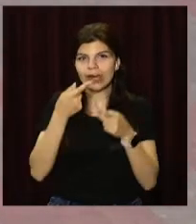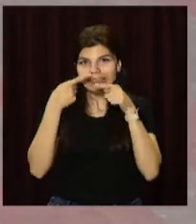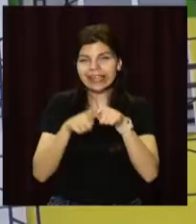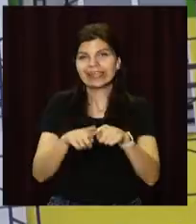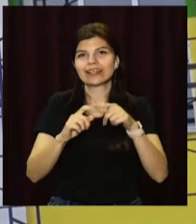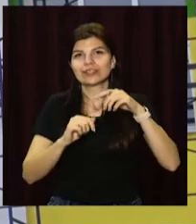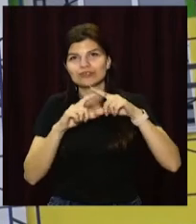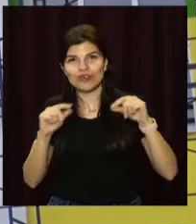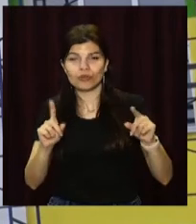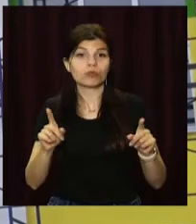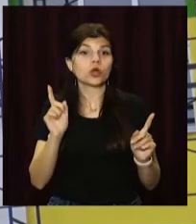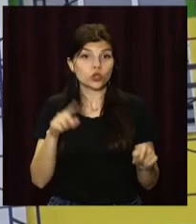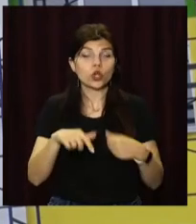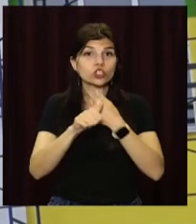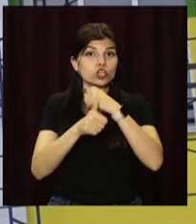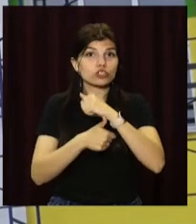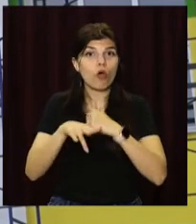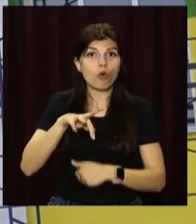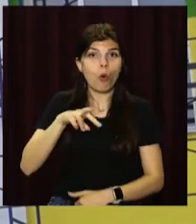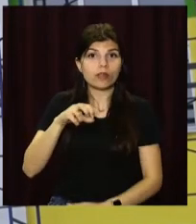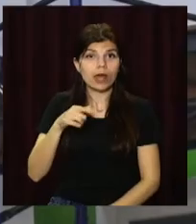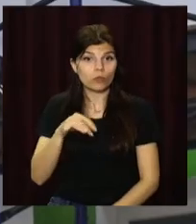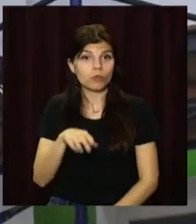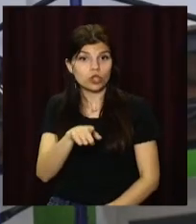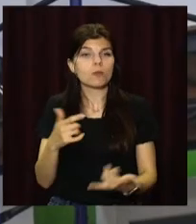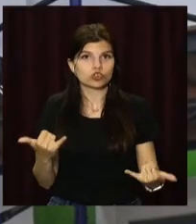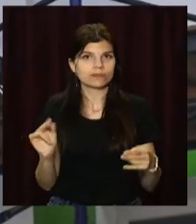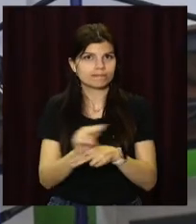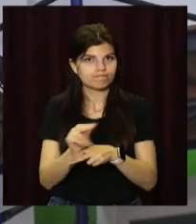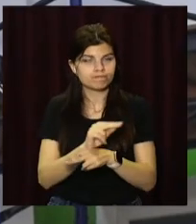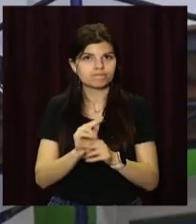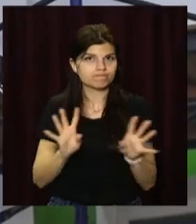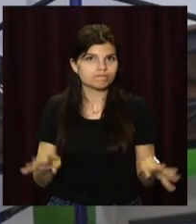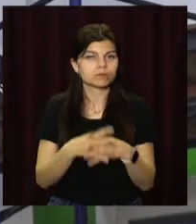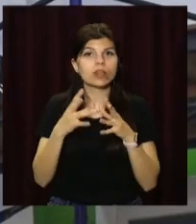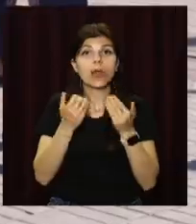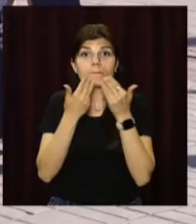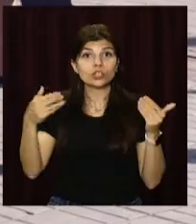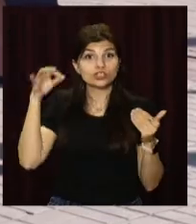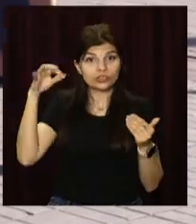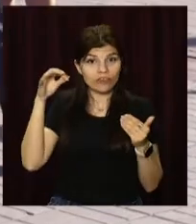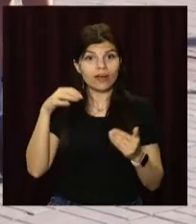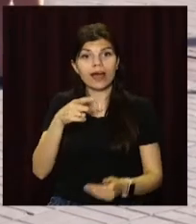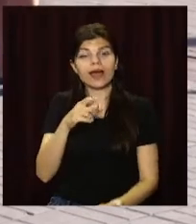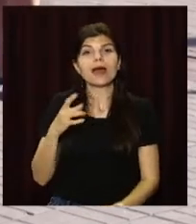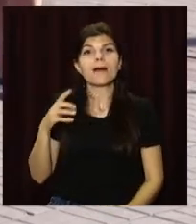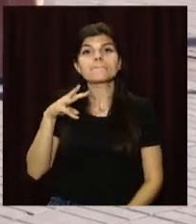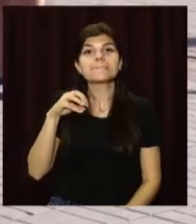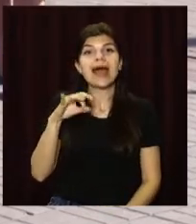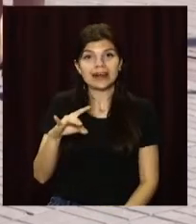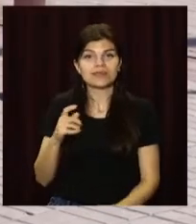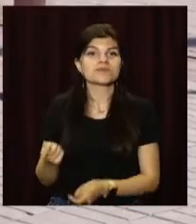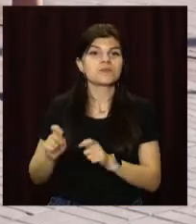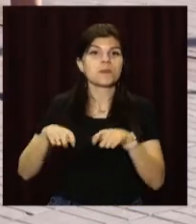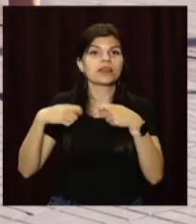матеріально-технічну базу. Не виключення й 16-й колегіум. Зараз там триває реконструкція. На останньому дзвонику міський голова Андрій Білусов передав